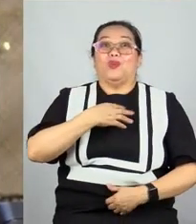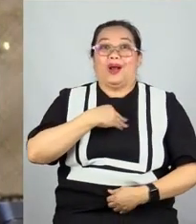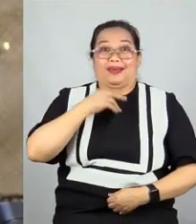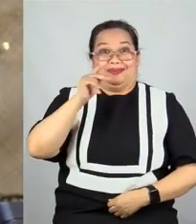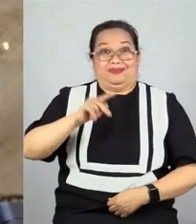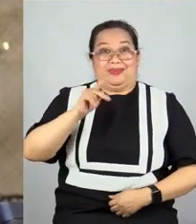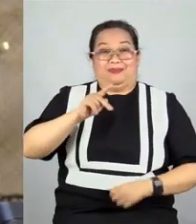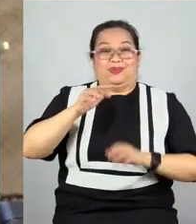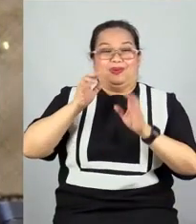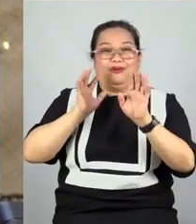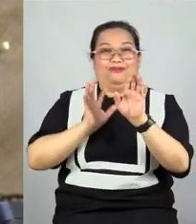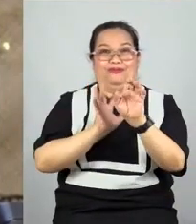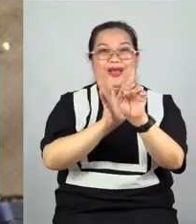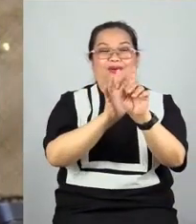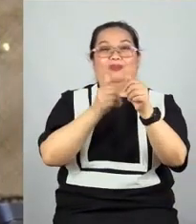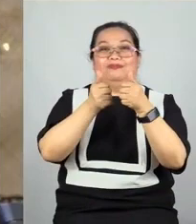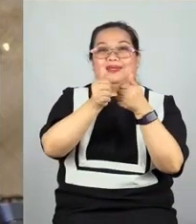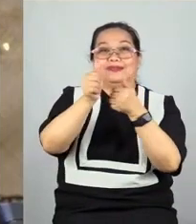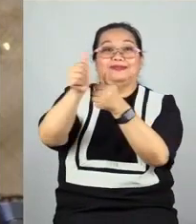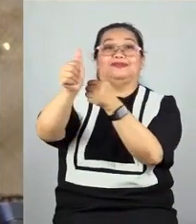sa kanyang pagbabalik.